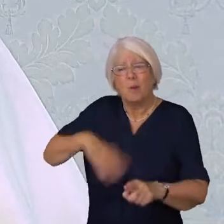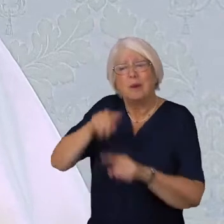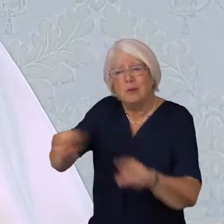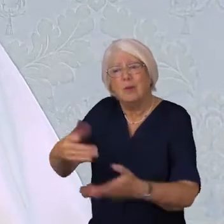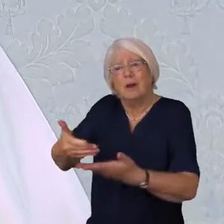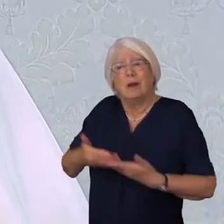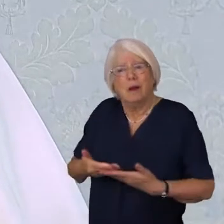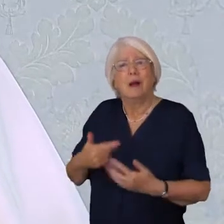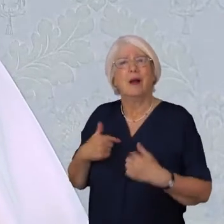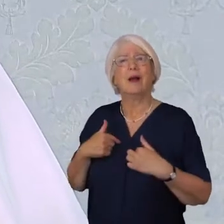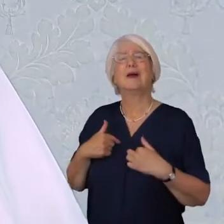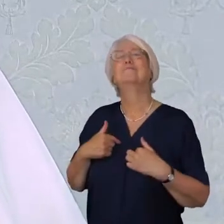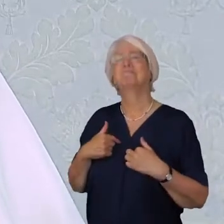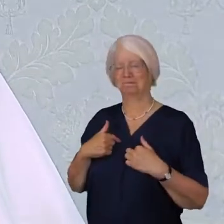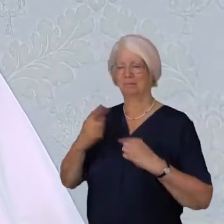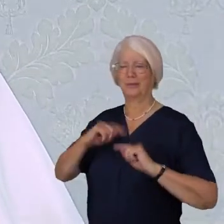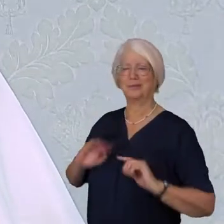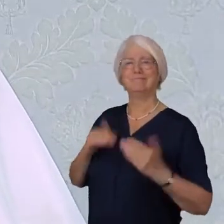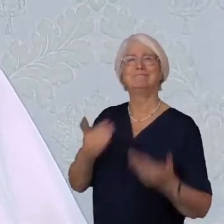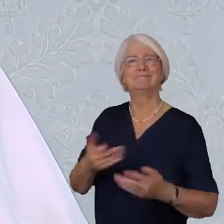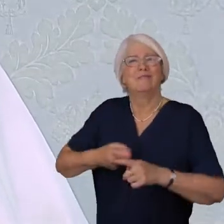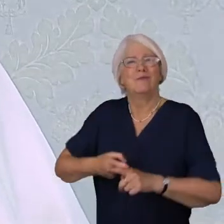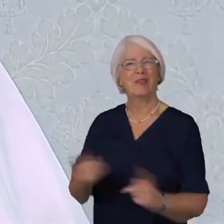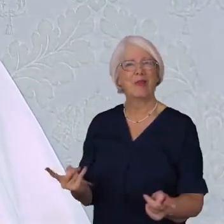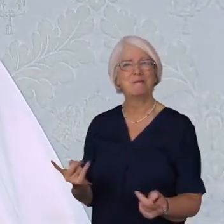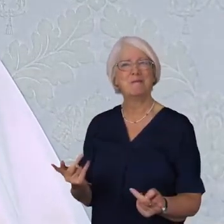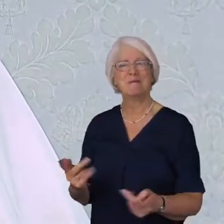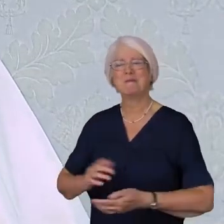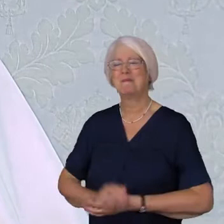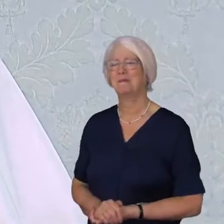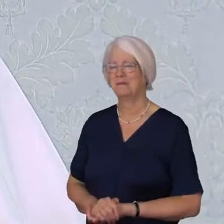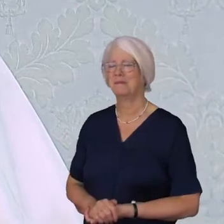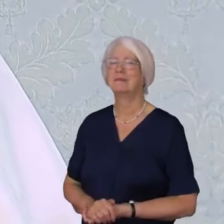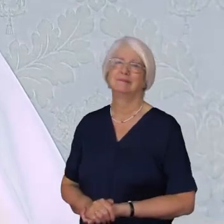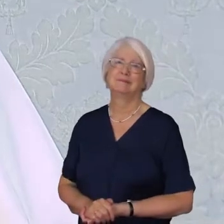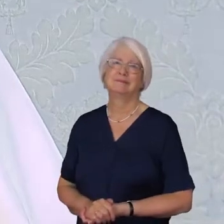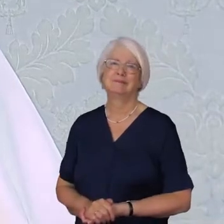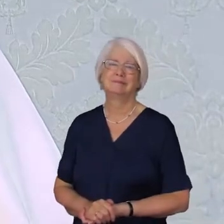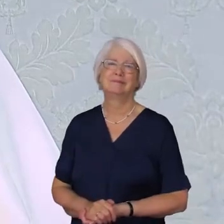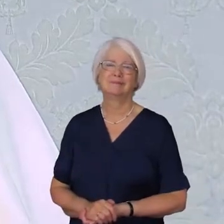altri facciano a noi, facciamolo noi a loro.